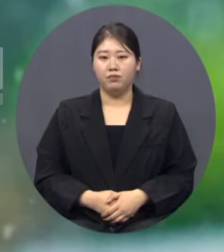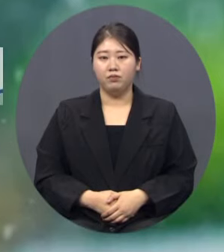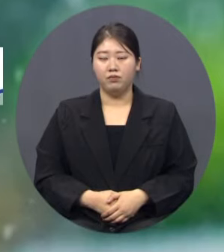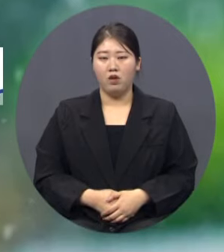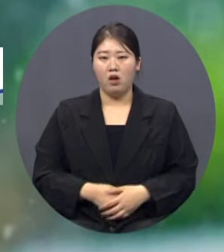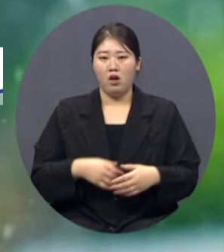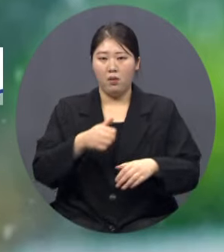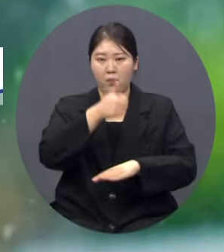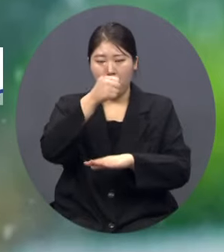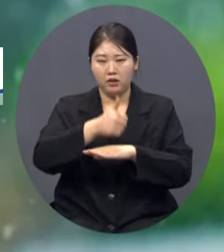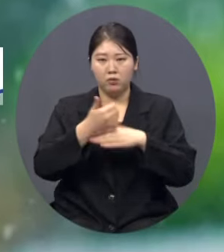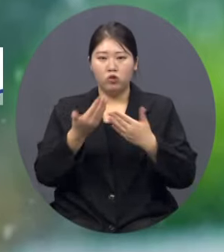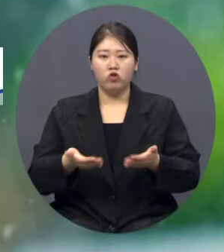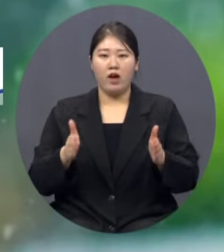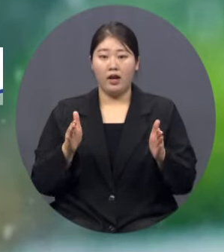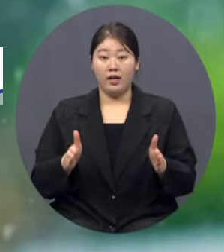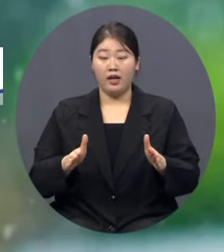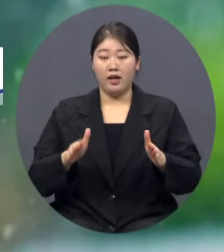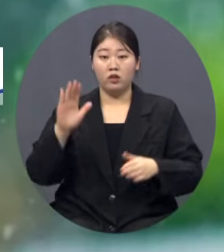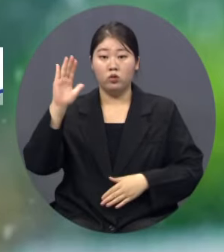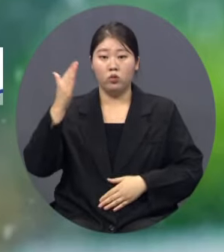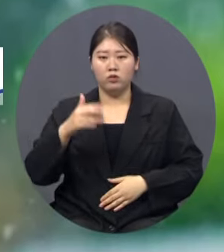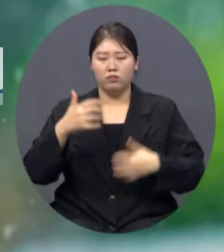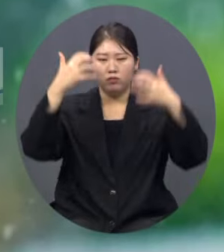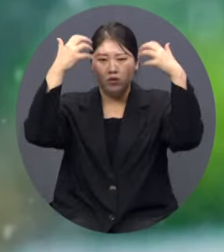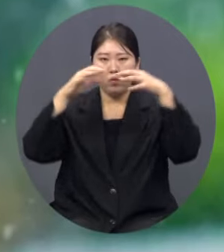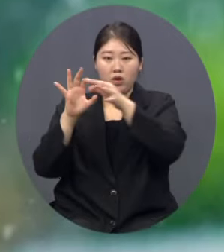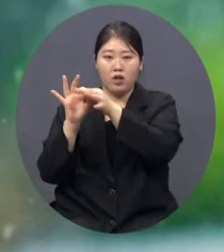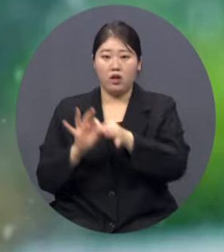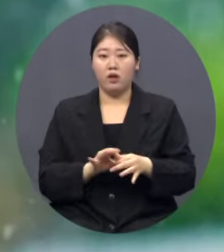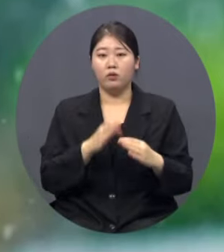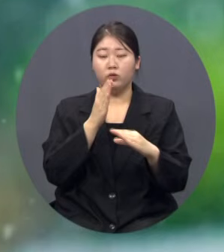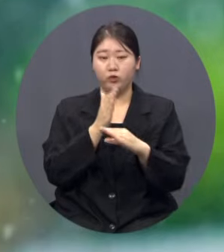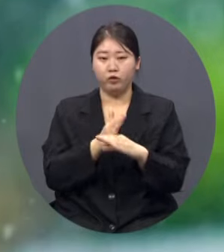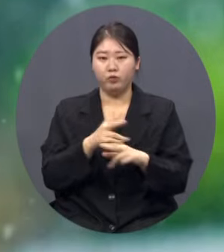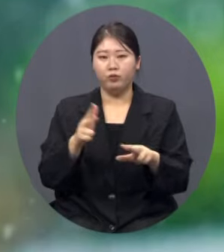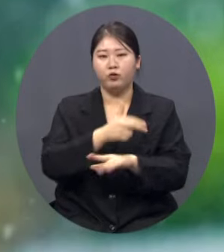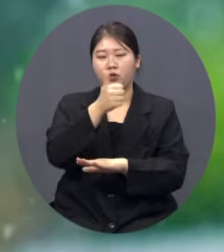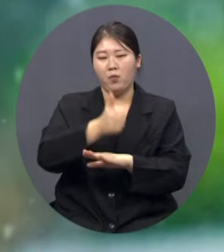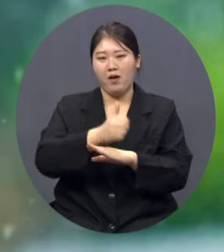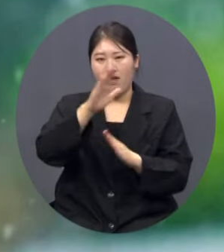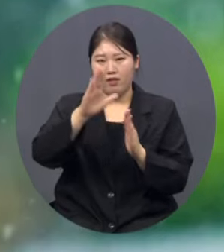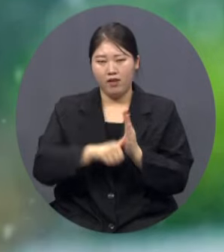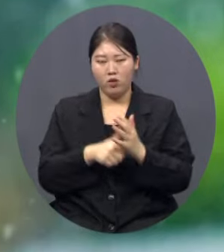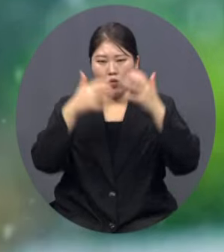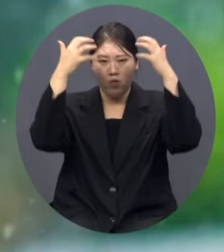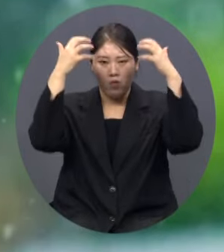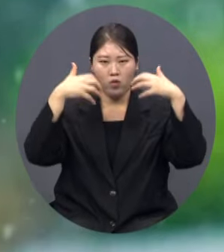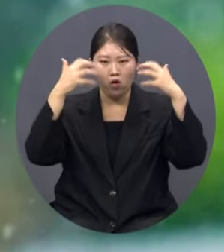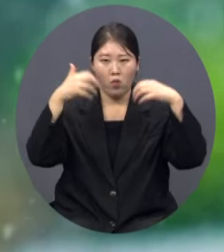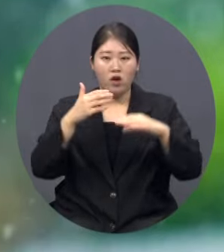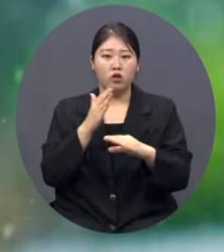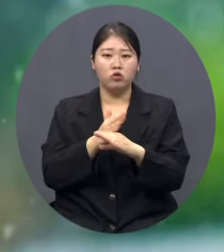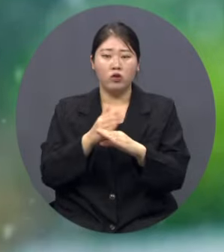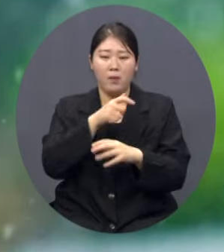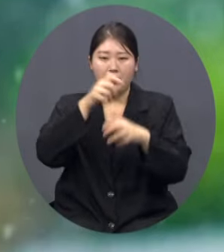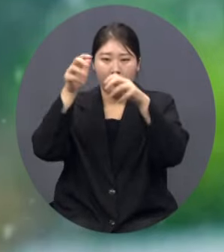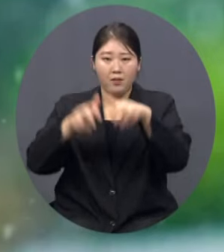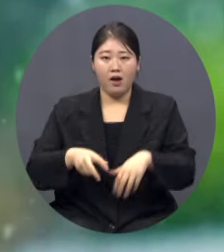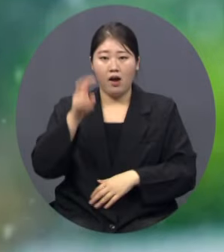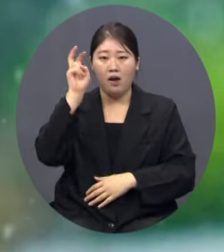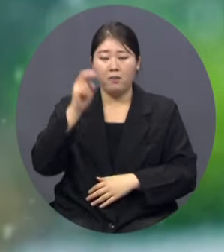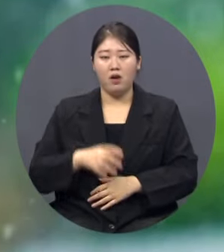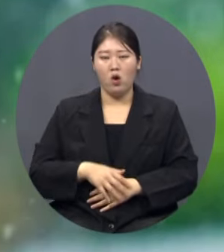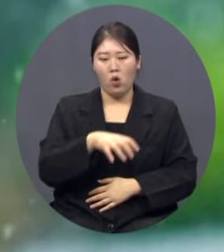이 막바지 피서철인 요즘 후덥지근한 날씨가 이어지고 있죠 주말에도 무더위 속에 비가 내리겠는데요 곳에